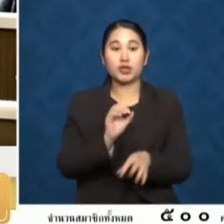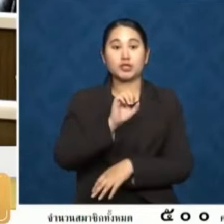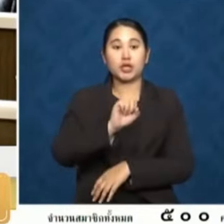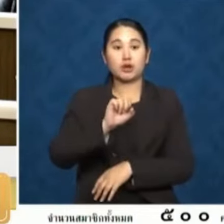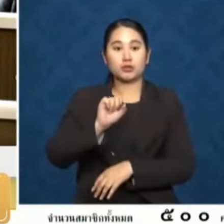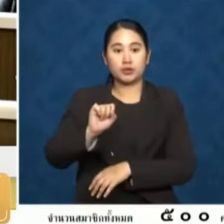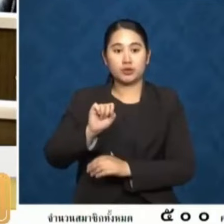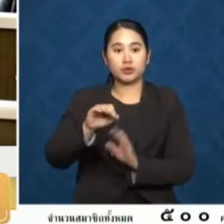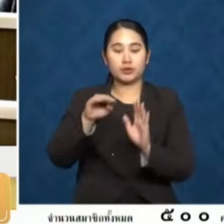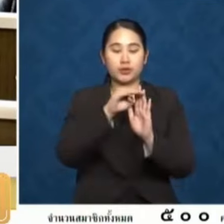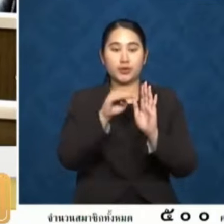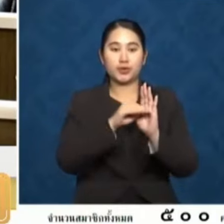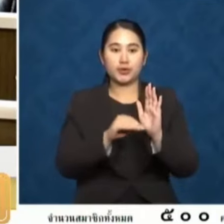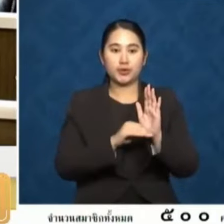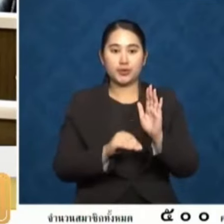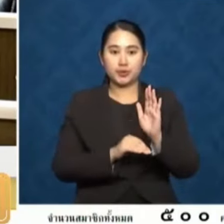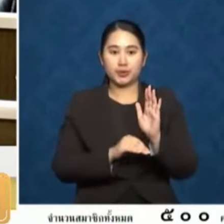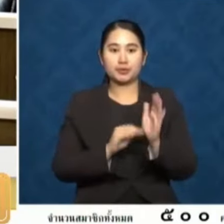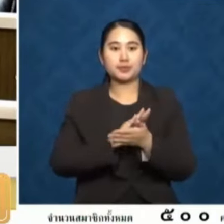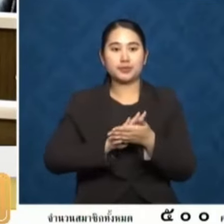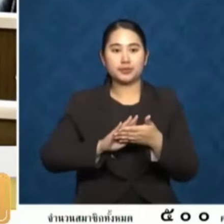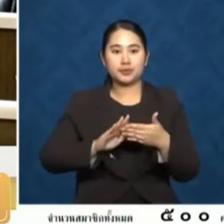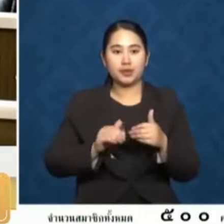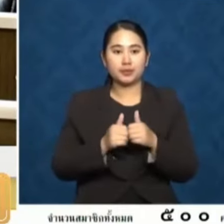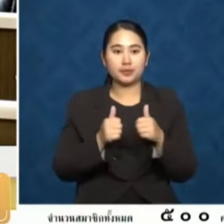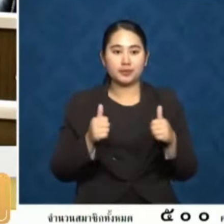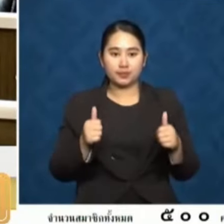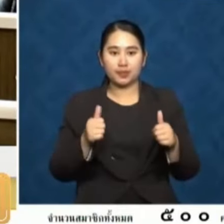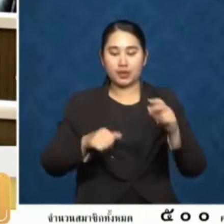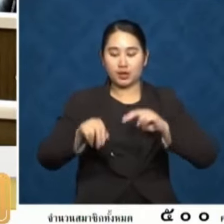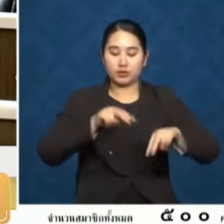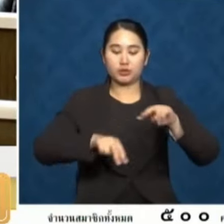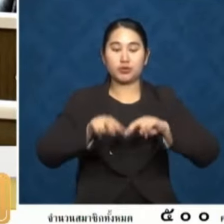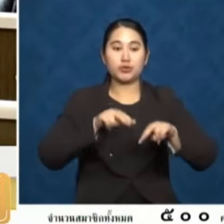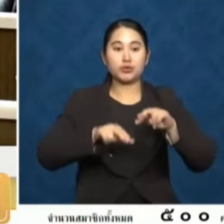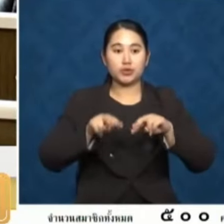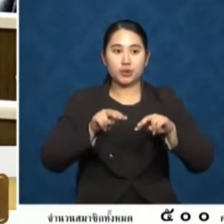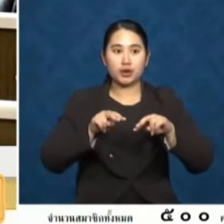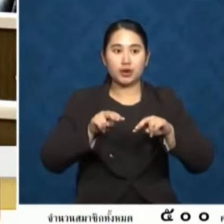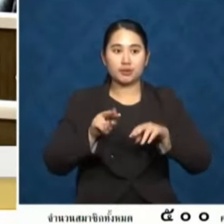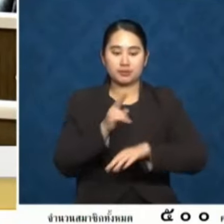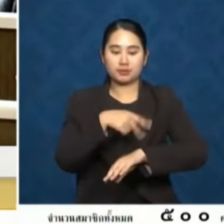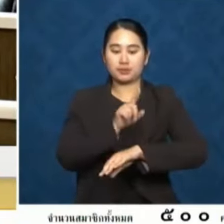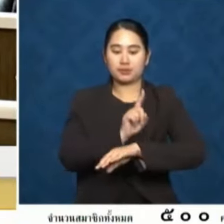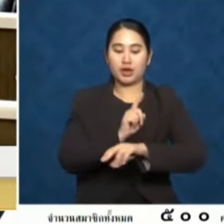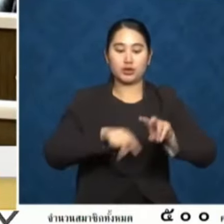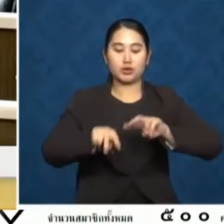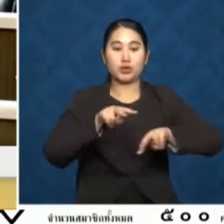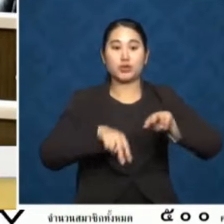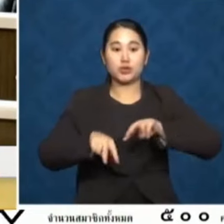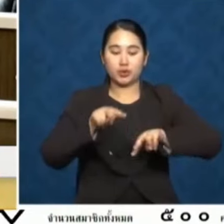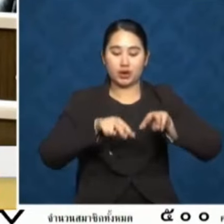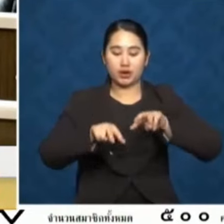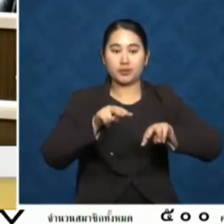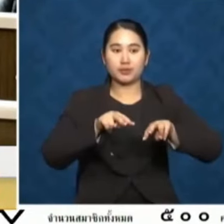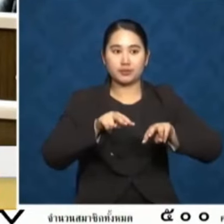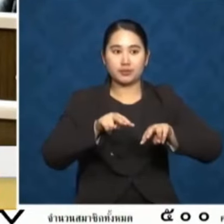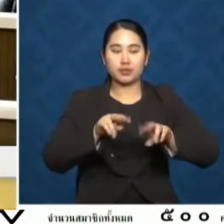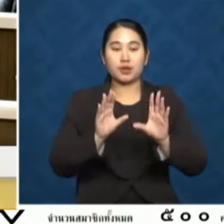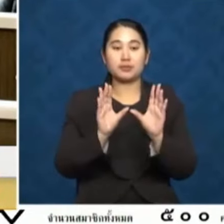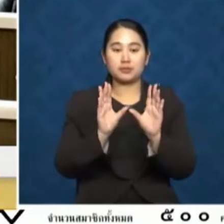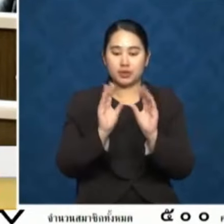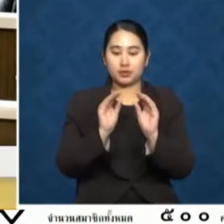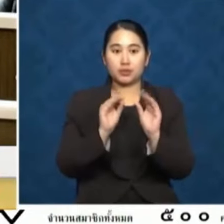ทางแนวทางสร้างสรรค์ดูแลเรื่องขอให้ท่านประธานประชุมควบคุมการประชุมดูแลเรื่องการประ